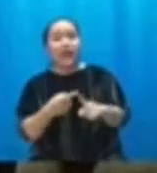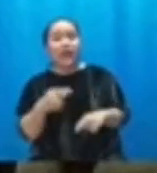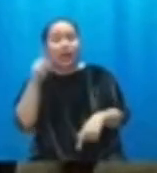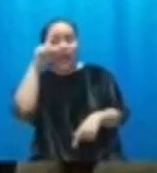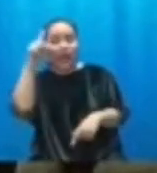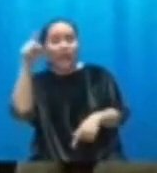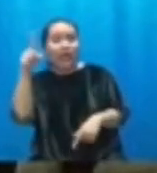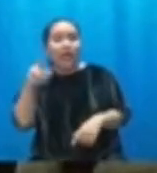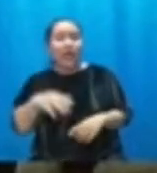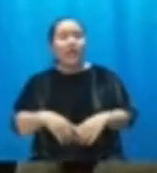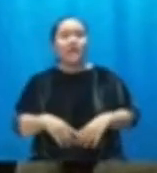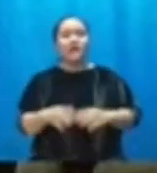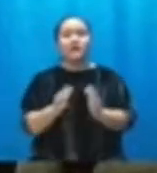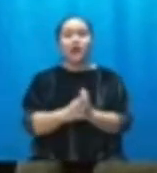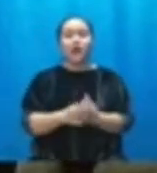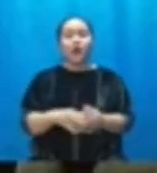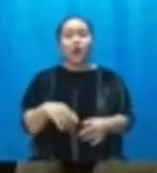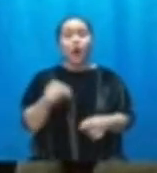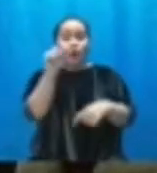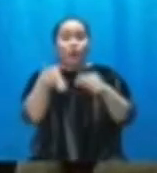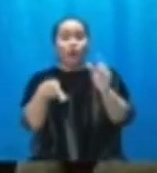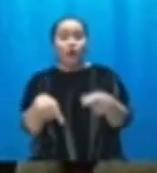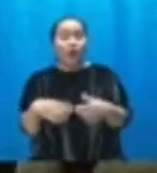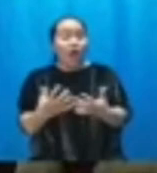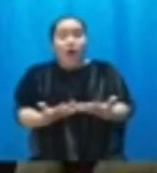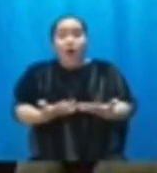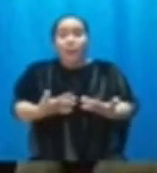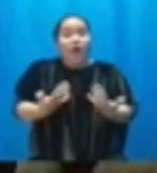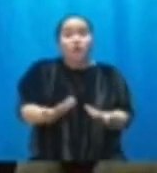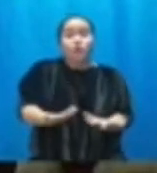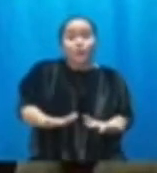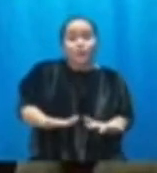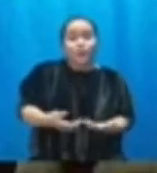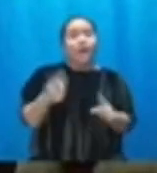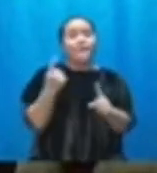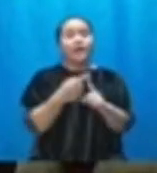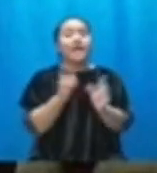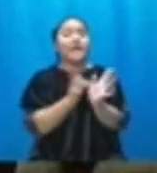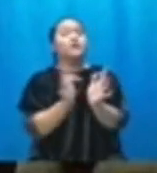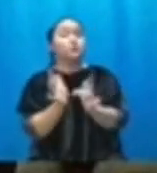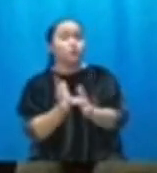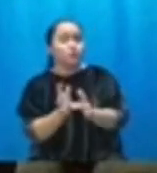tersentuh dan takjub Bukan main urang ini